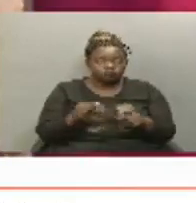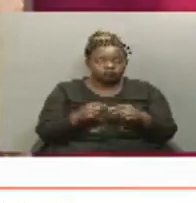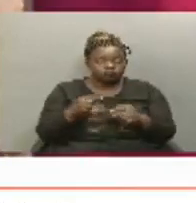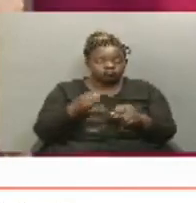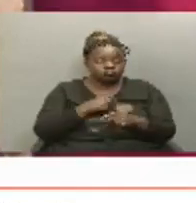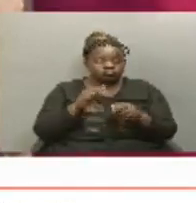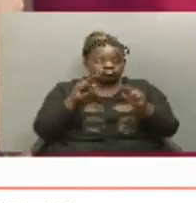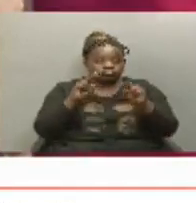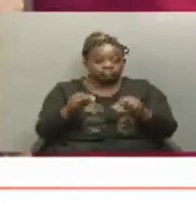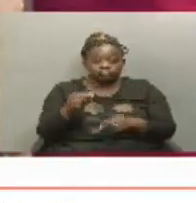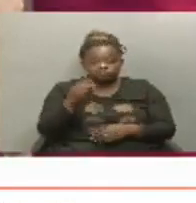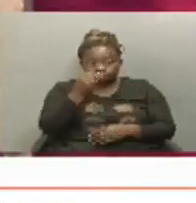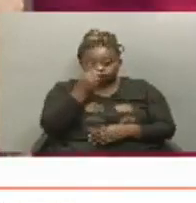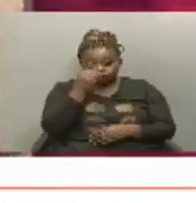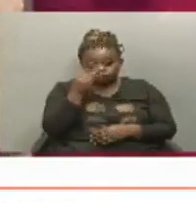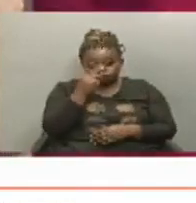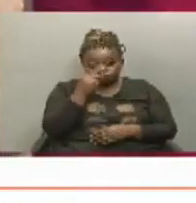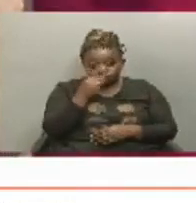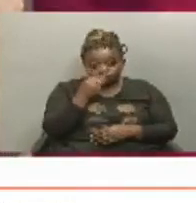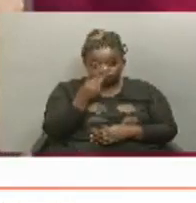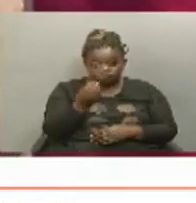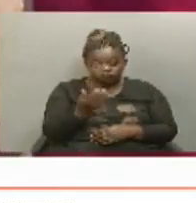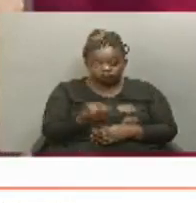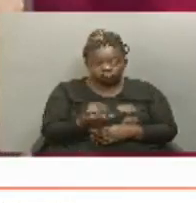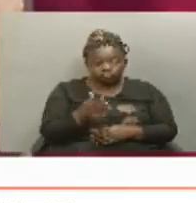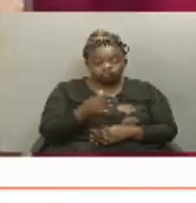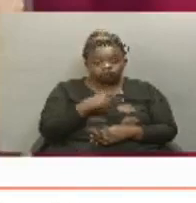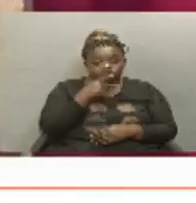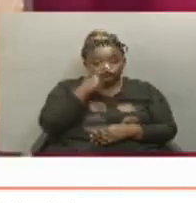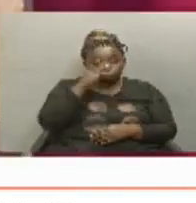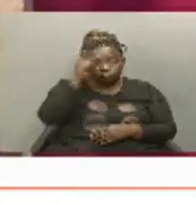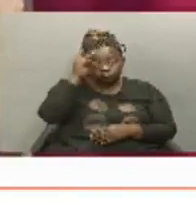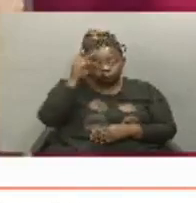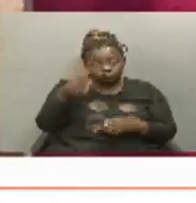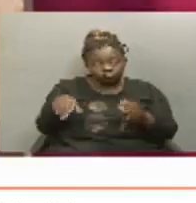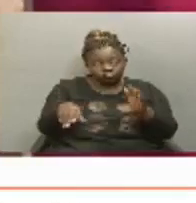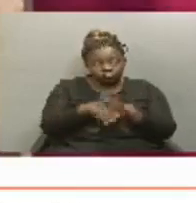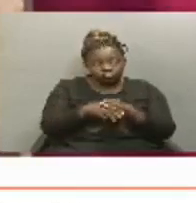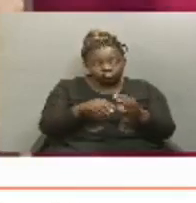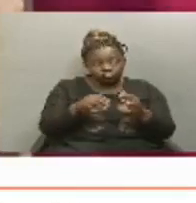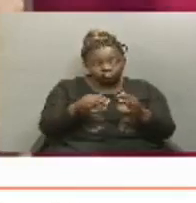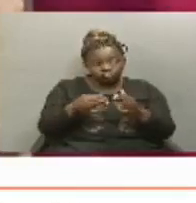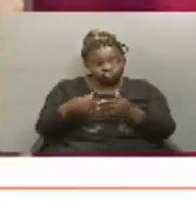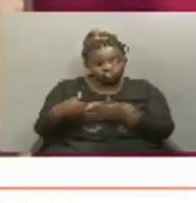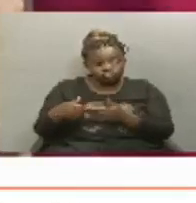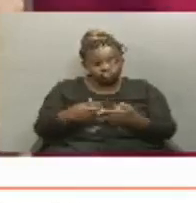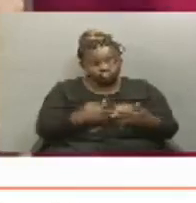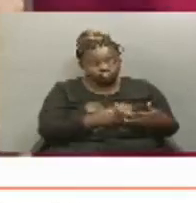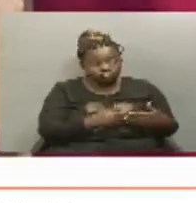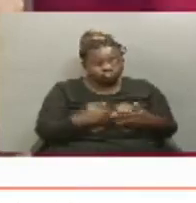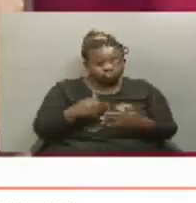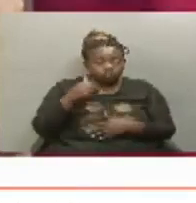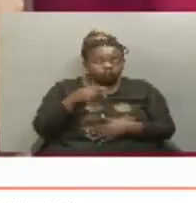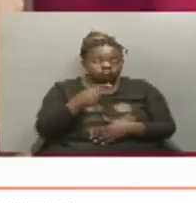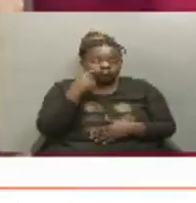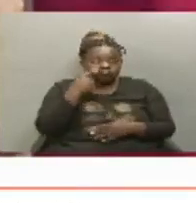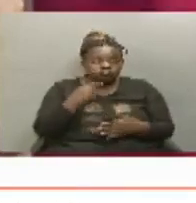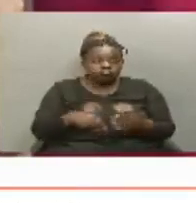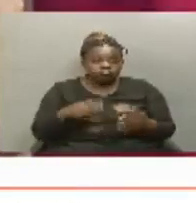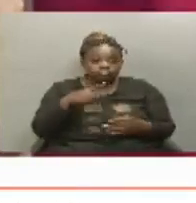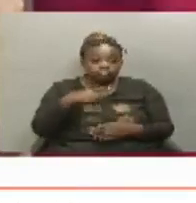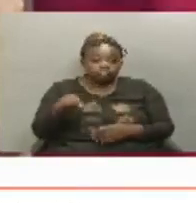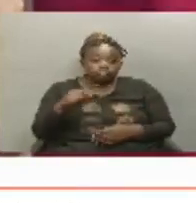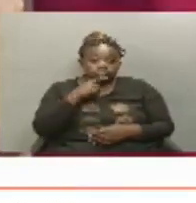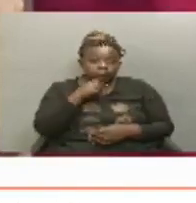busuza sirina kyakulya, bazadde bange bangobesa omwana ono ne baŋŋamba nti mutwale